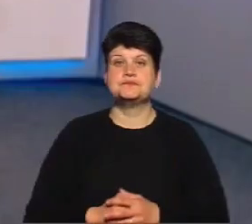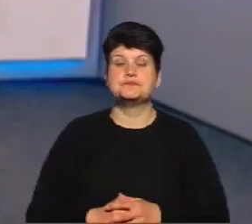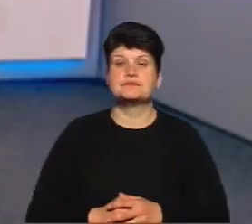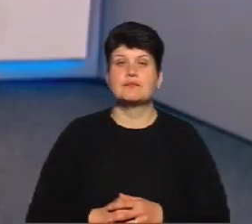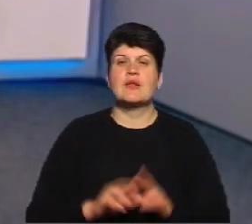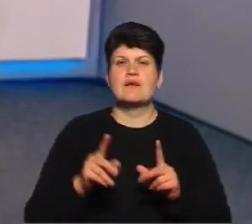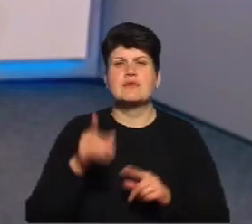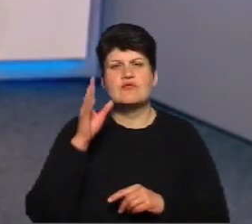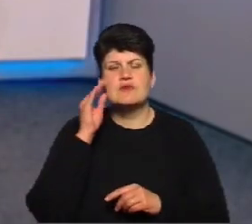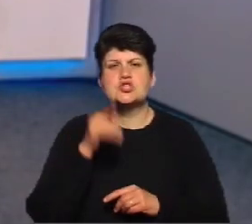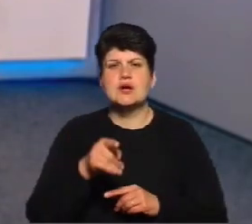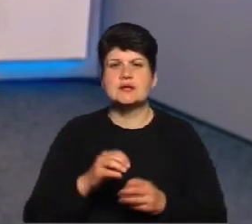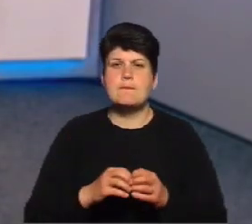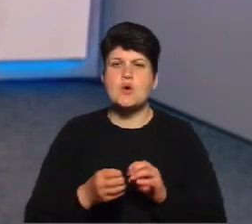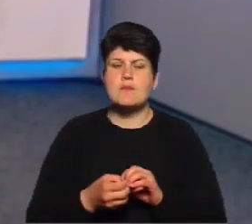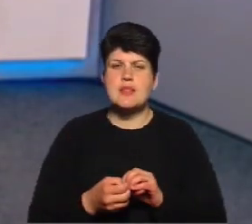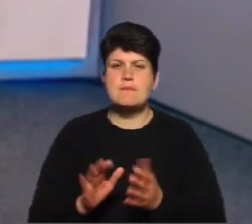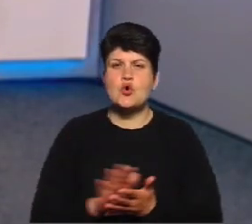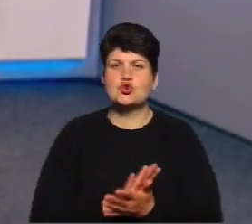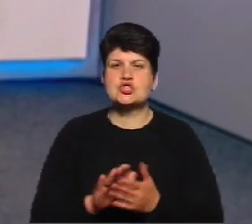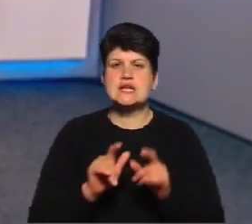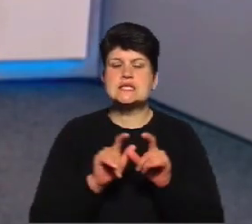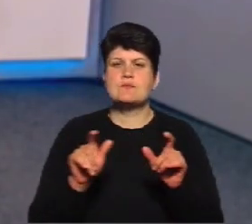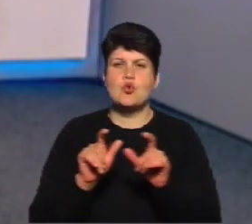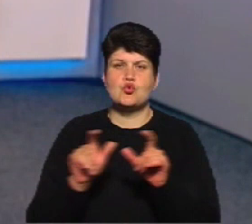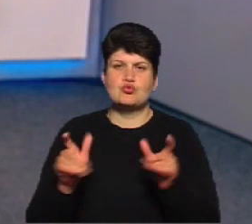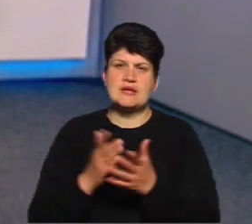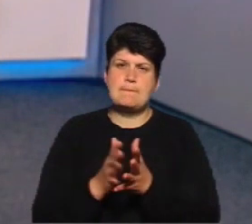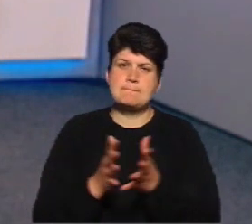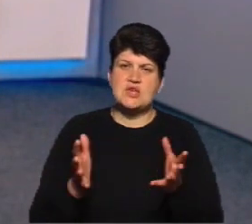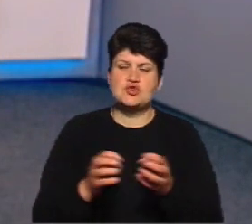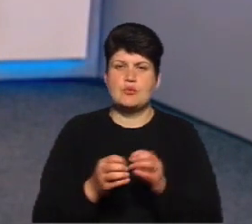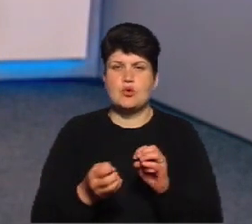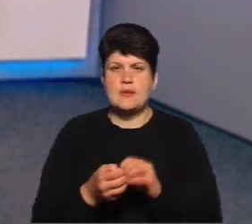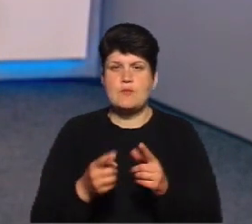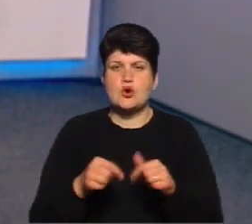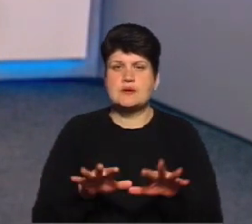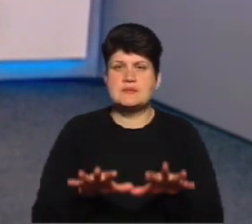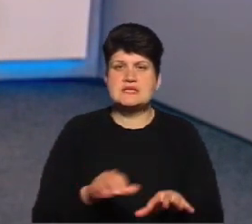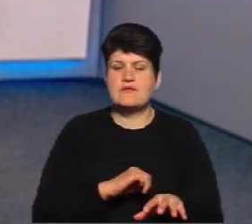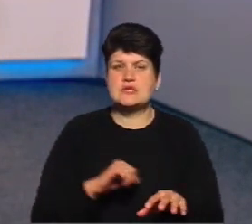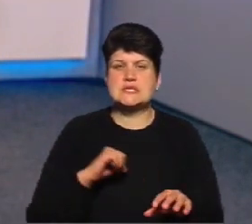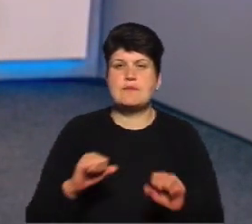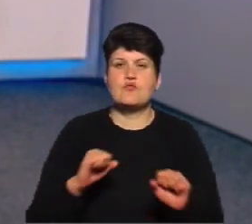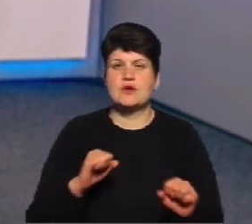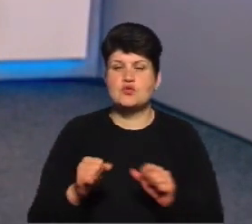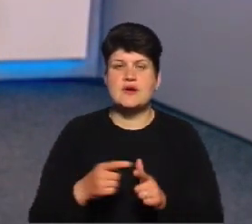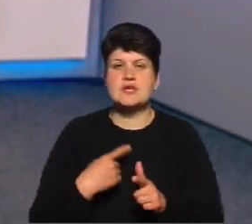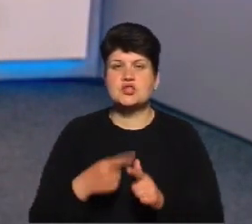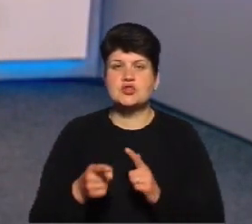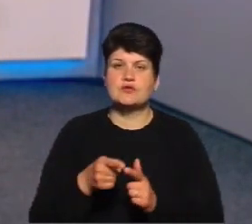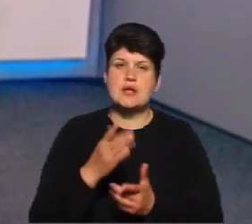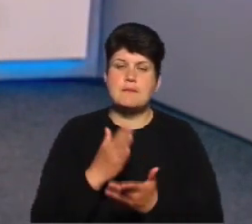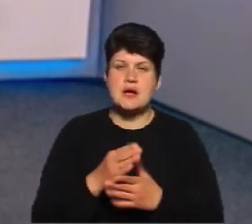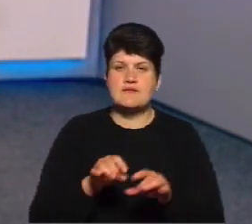вважаєте, проблема очисних споруд є більша проблемою все-таки органів місцевого самоврядування, чи вона має вирішуватись на